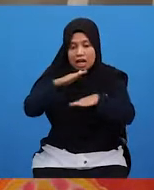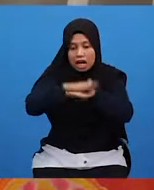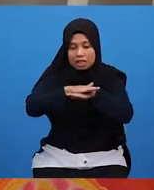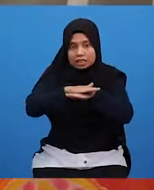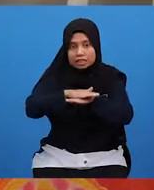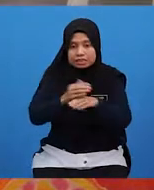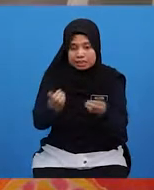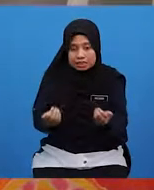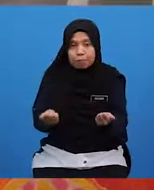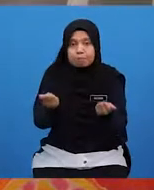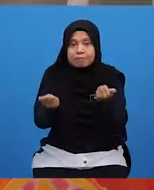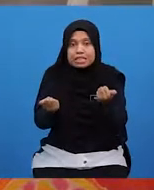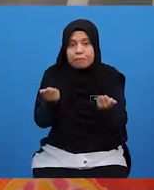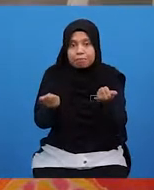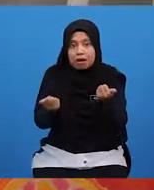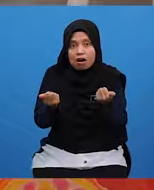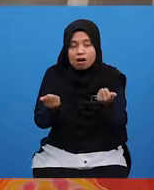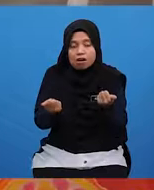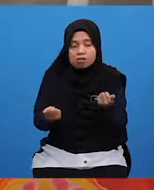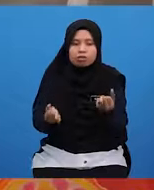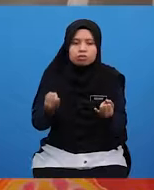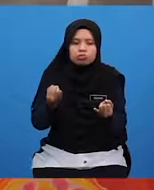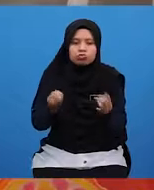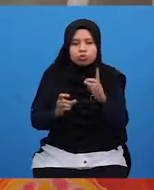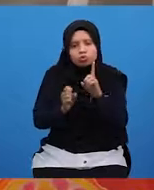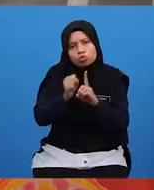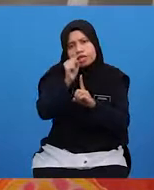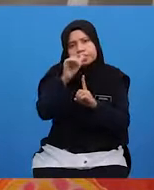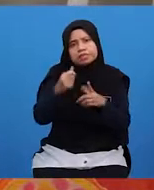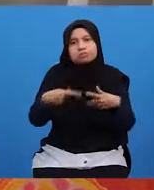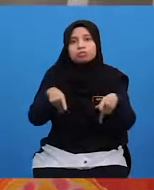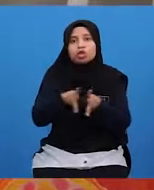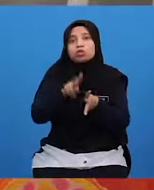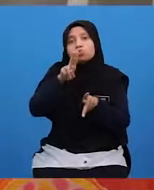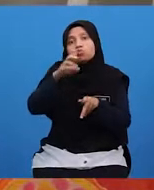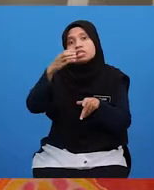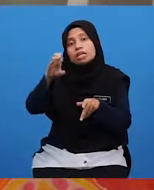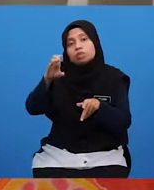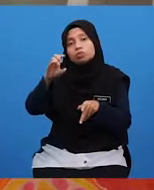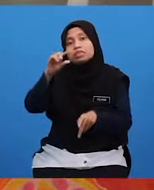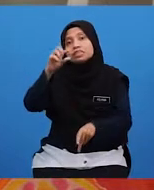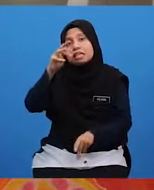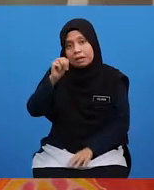alat penimbang. Sukatan yang diperlukan adalah 200 gram.